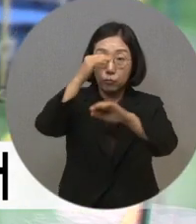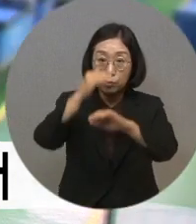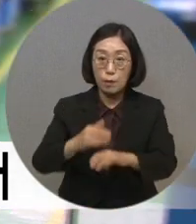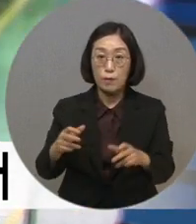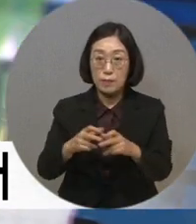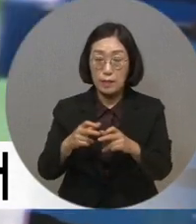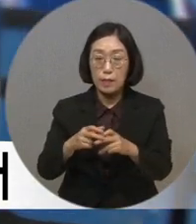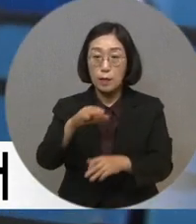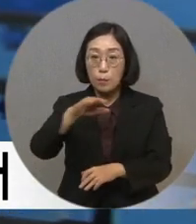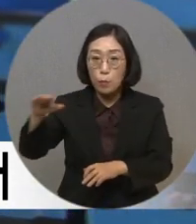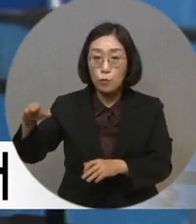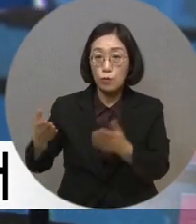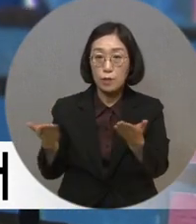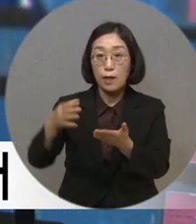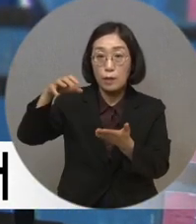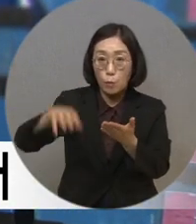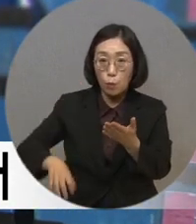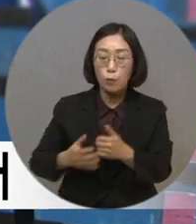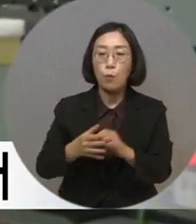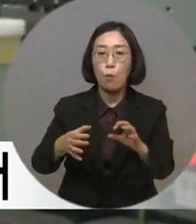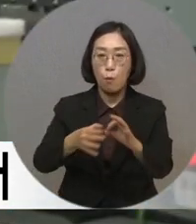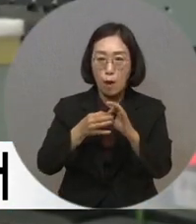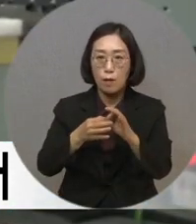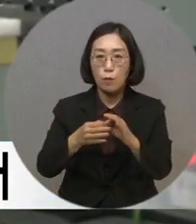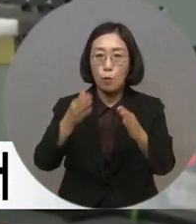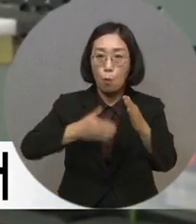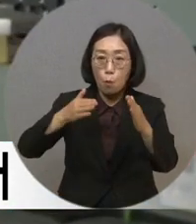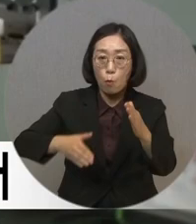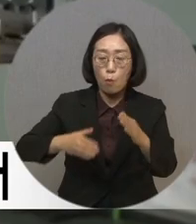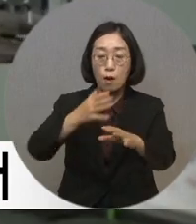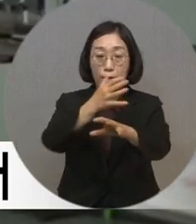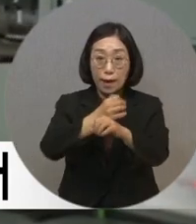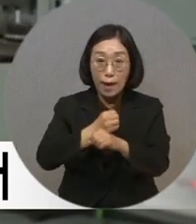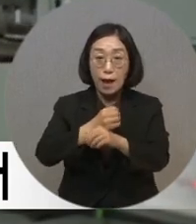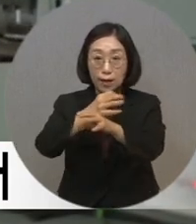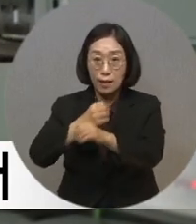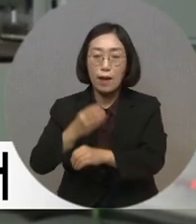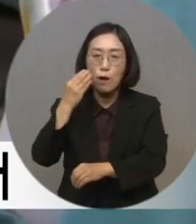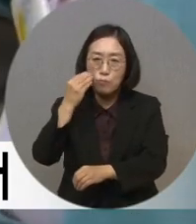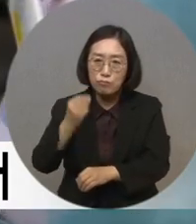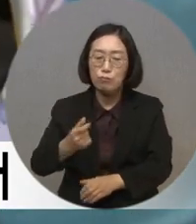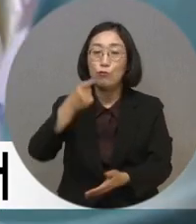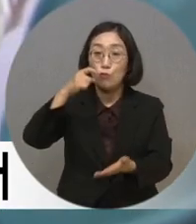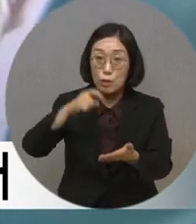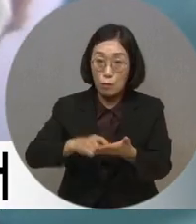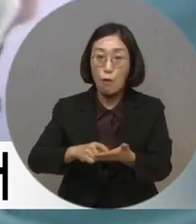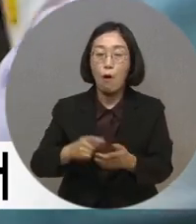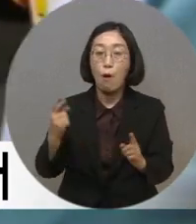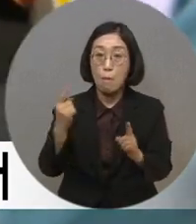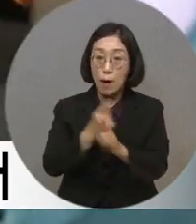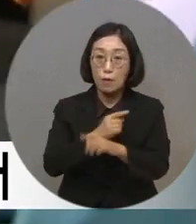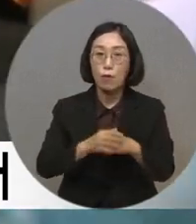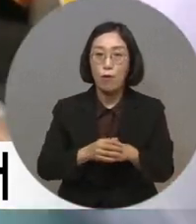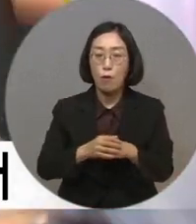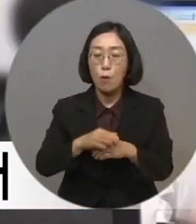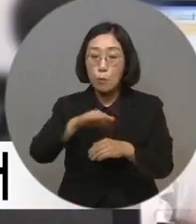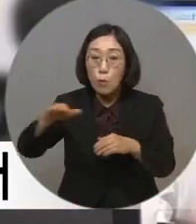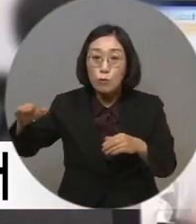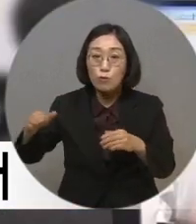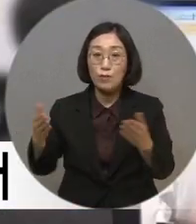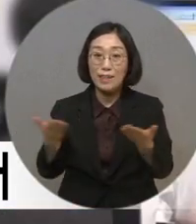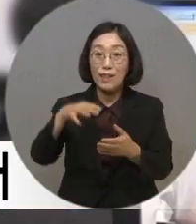표준 사업장 생산품에 대한 공공기관 수위 계약이 전보다 훨씬 원활해져 장애인 표준 사업장 매출